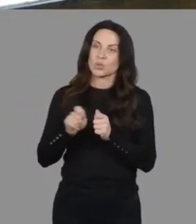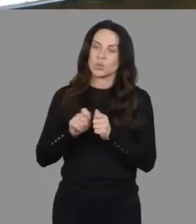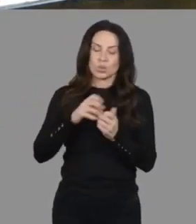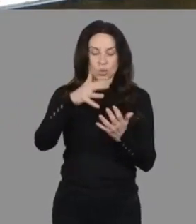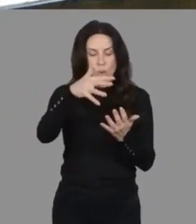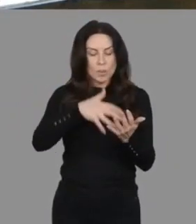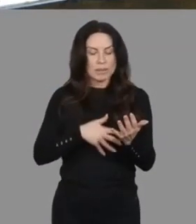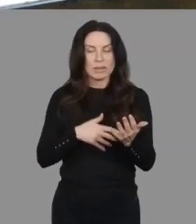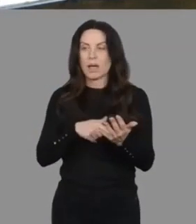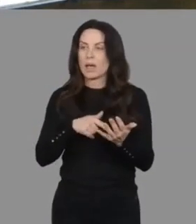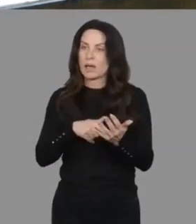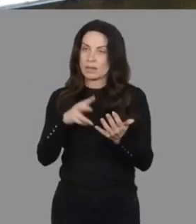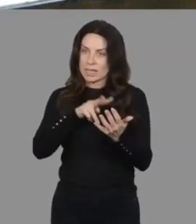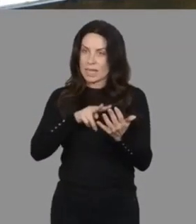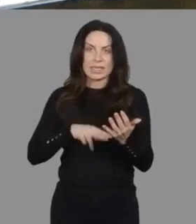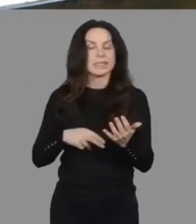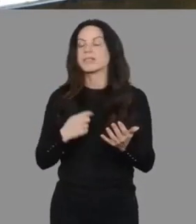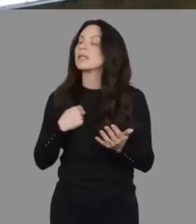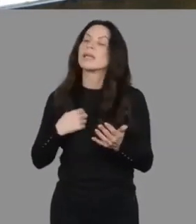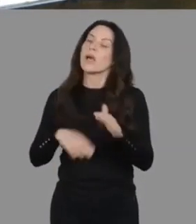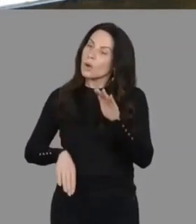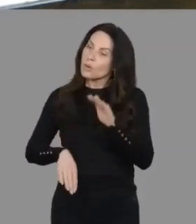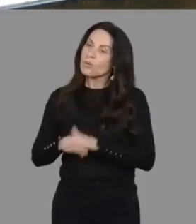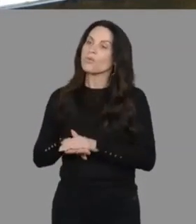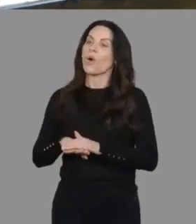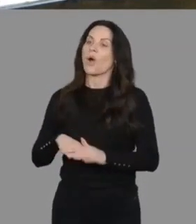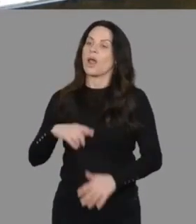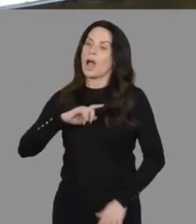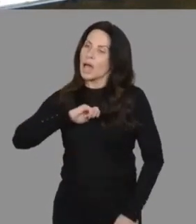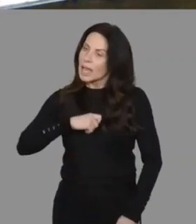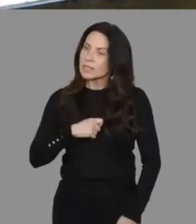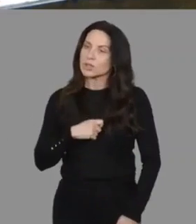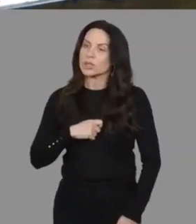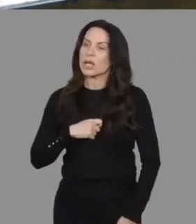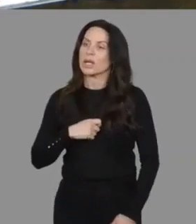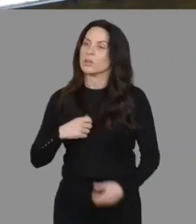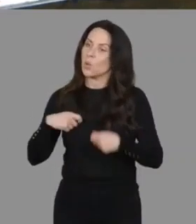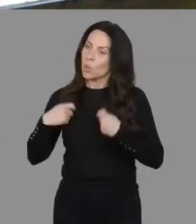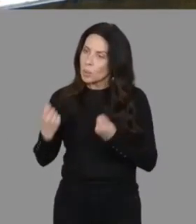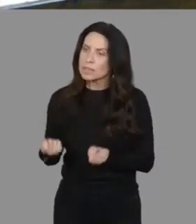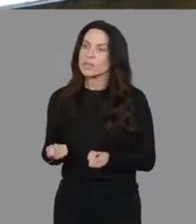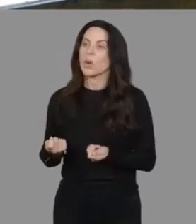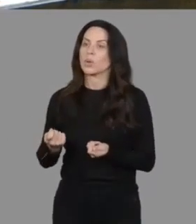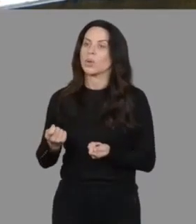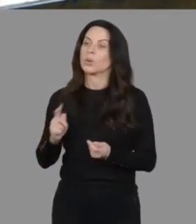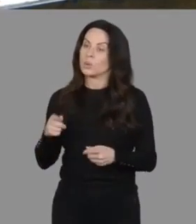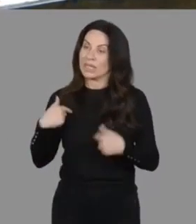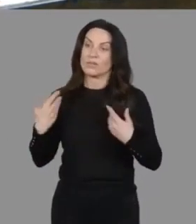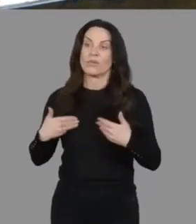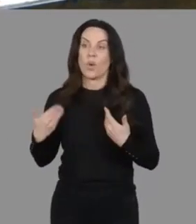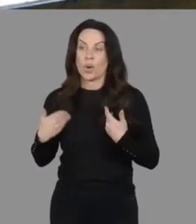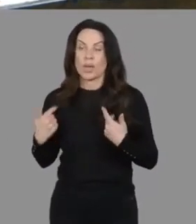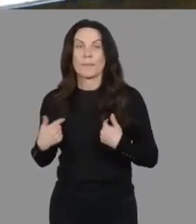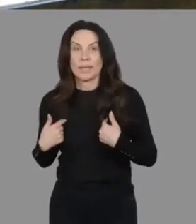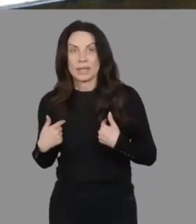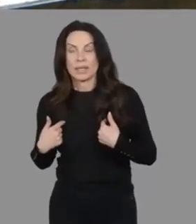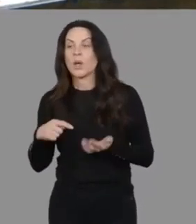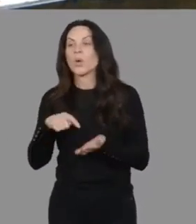war, sondern aus voller Überzeugung und auch frohen Mutes, weil in